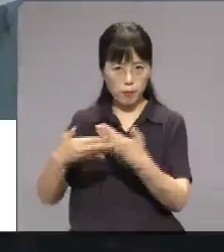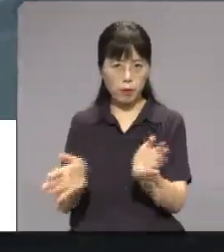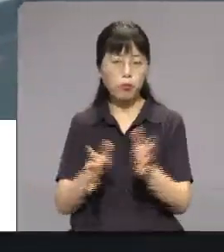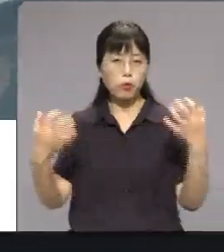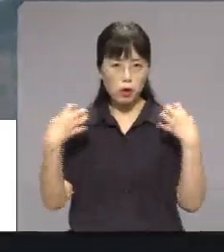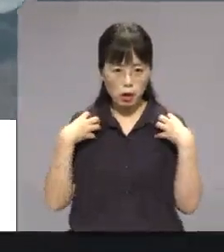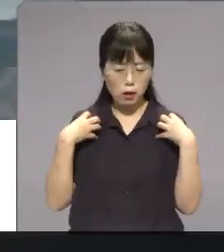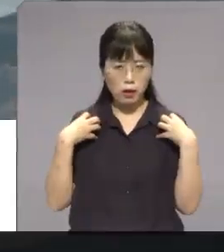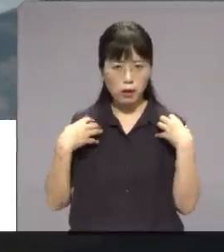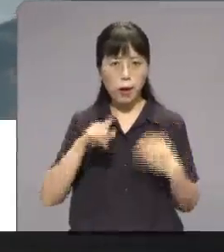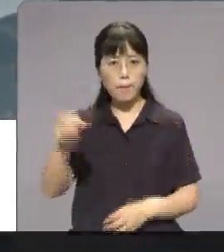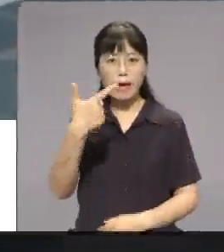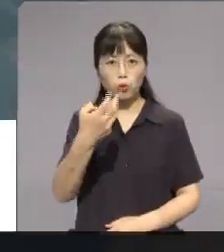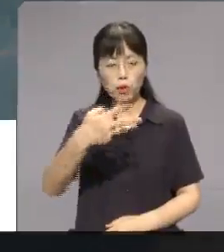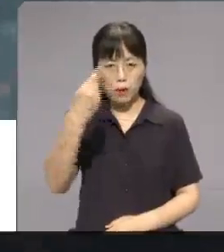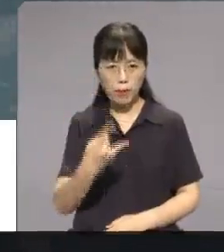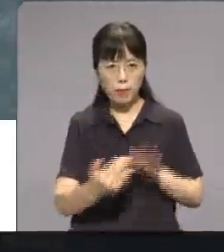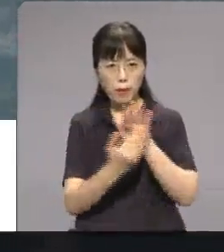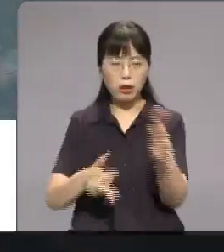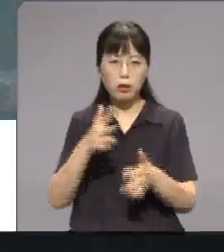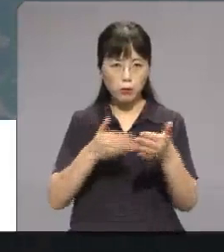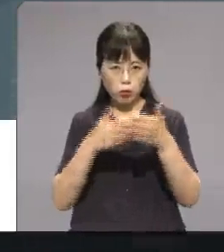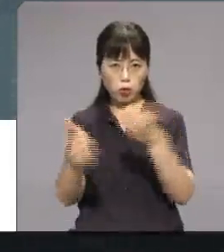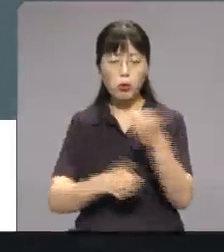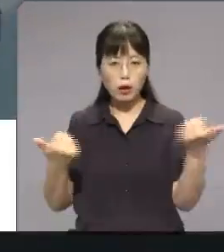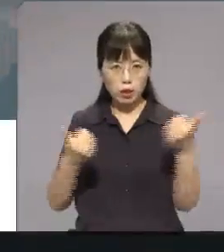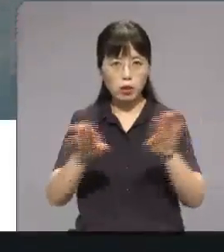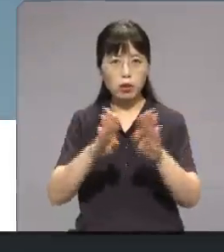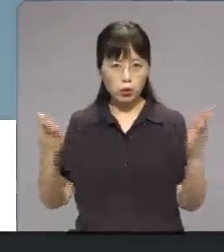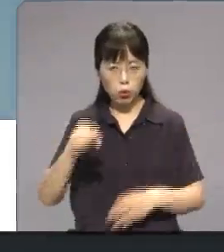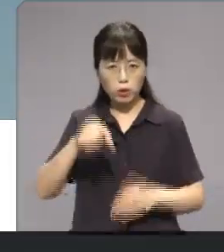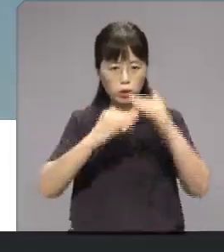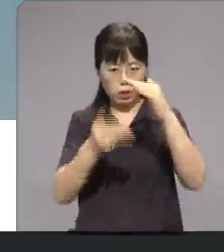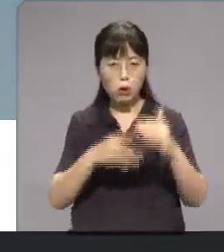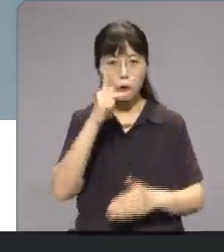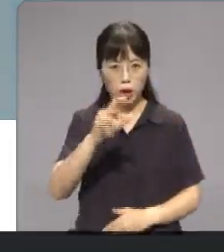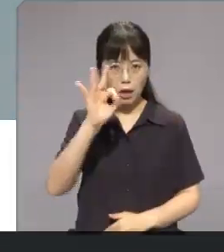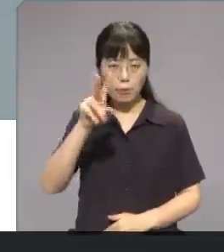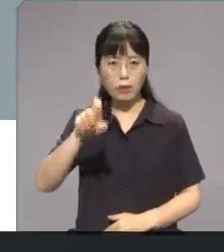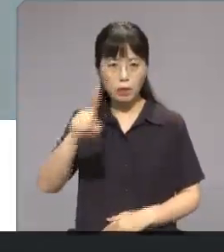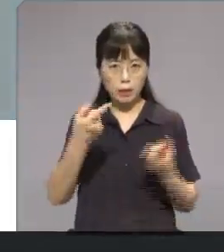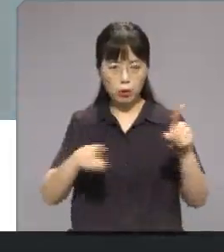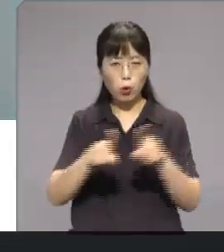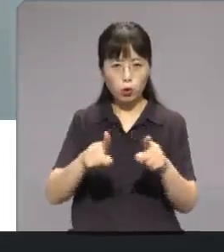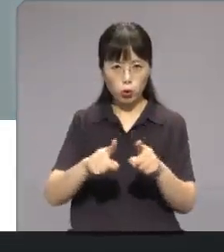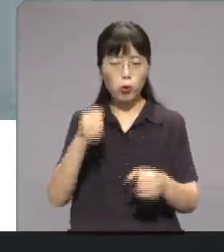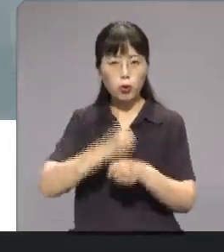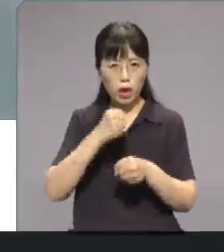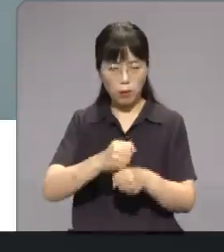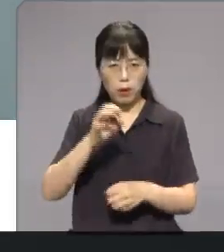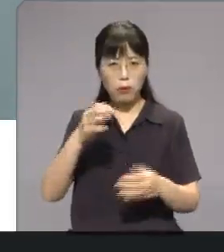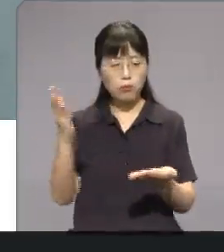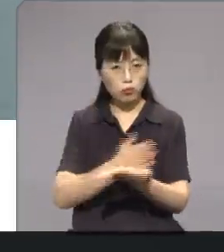청사에서 163회 방위사업 추진위원회를 열고 이 같은 내용의 KF-21 공동개발 분담 비율